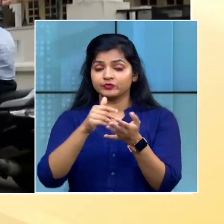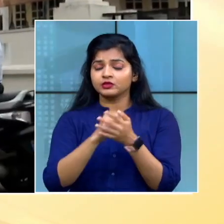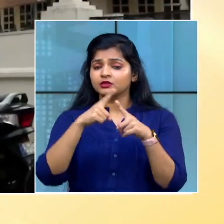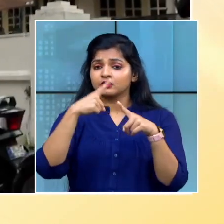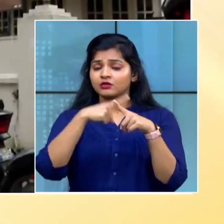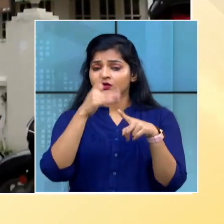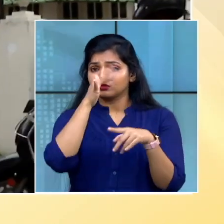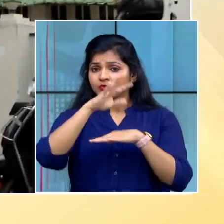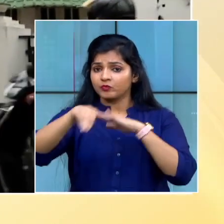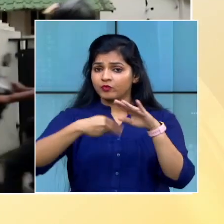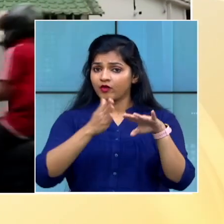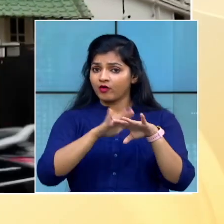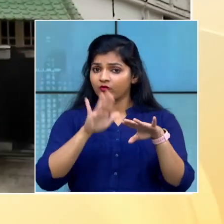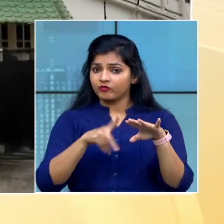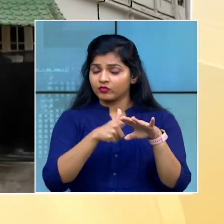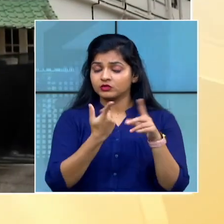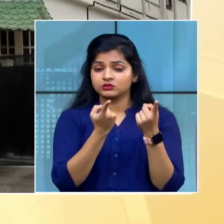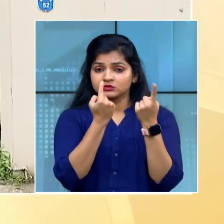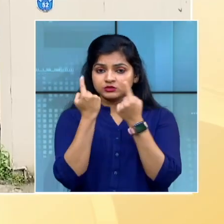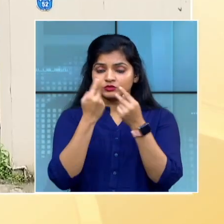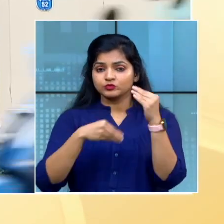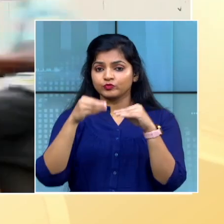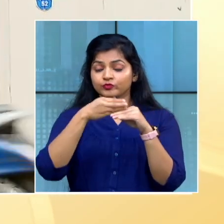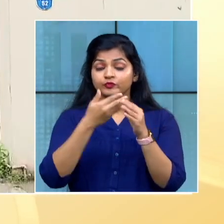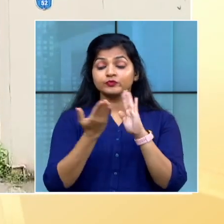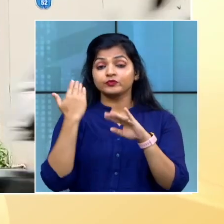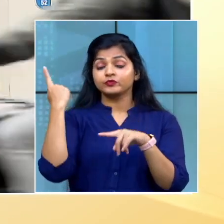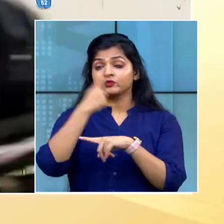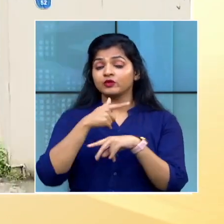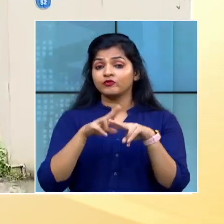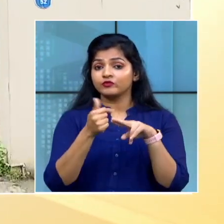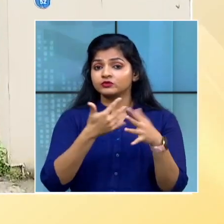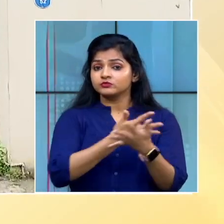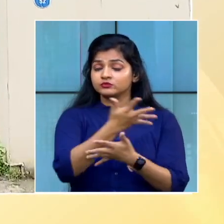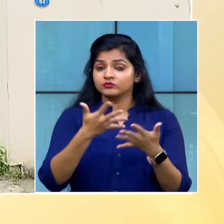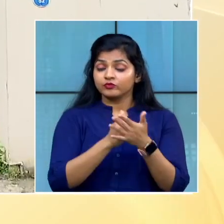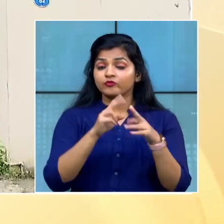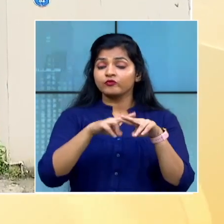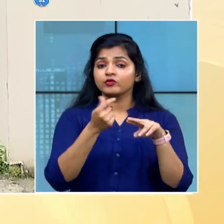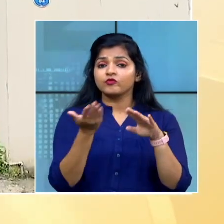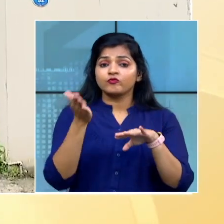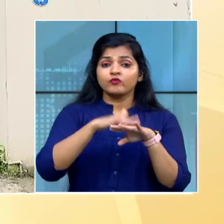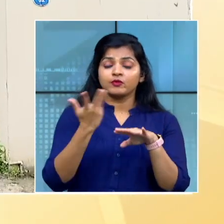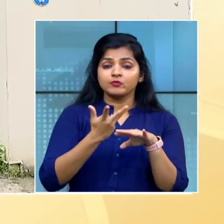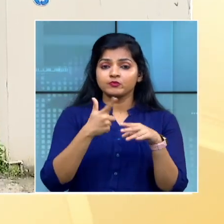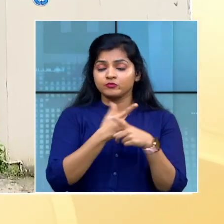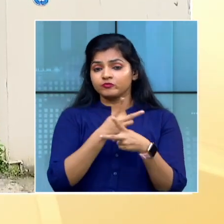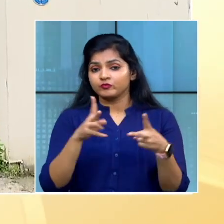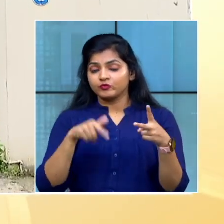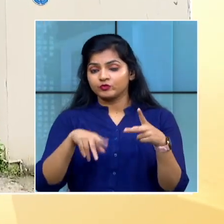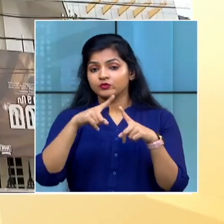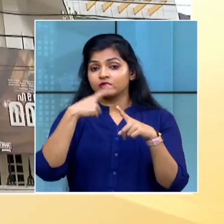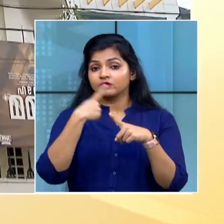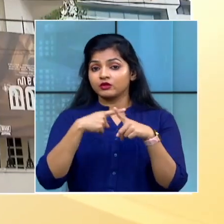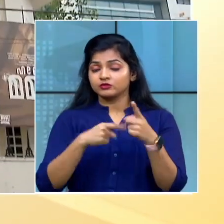അടക്കം നടന്നിട്ടുണ്ടോ എന്നടക്കമാണ് പരിശോധന. ഇവരുടെ കഴിഞ്ഞ കാലങ്ങളിലെ സാമ്പത്തിക ഇടപാടുകളും ഒപ്പം സാമ്പത്തിക സ്രോതസ്സും അടക്കം ആദായ നികുതി വകുപ്പിൻ്റെ